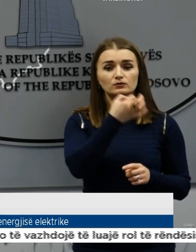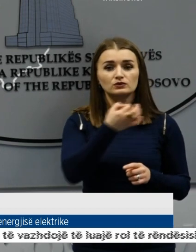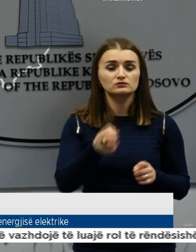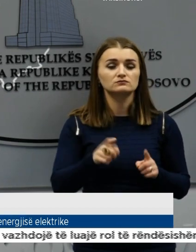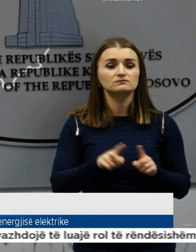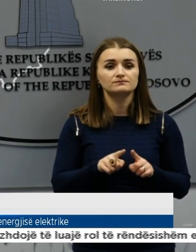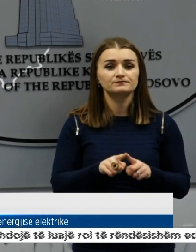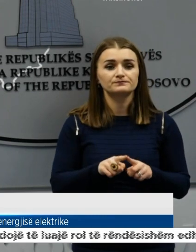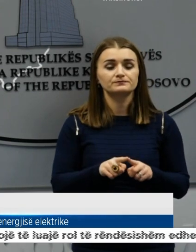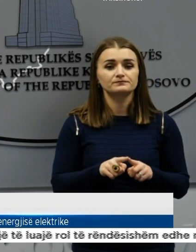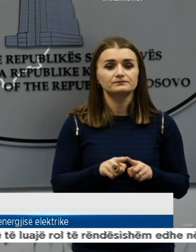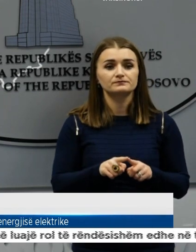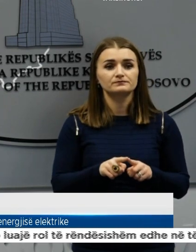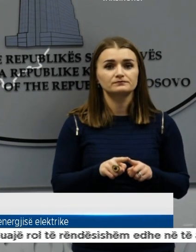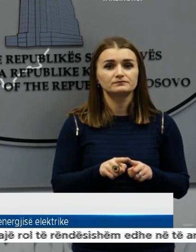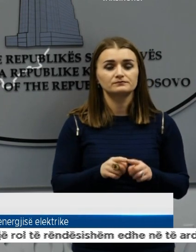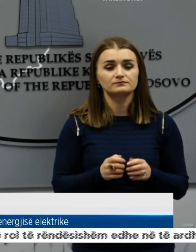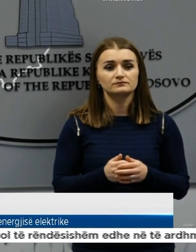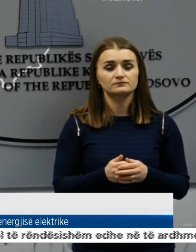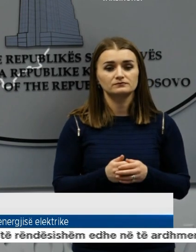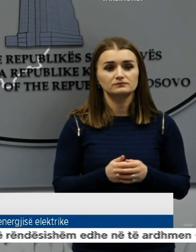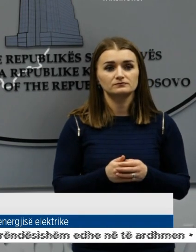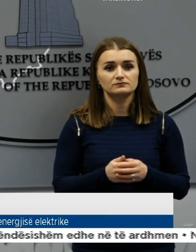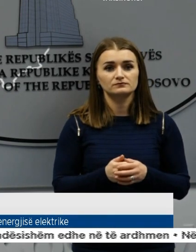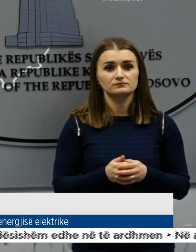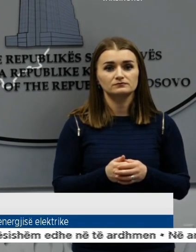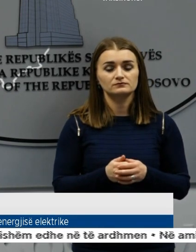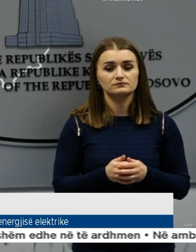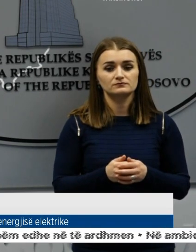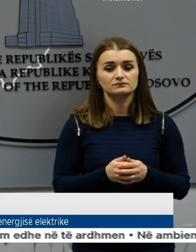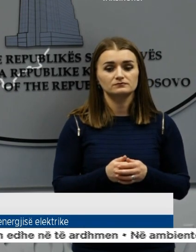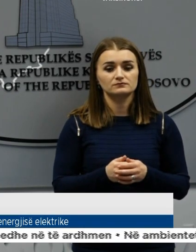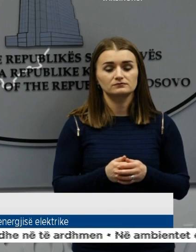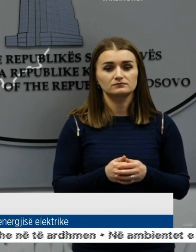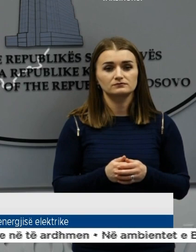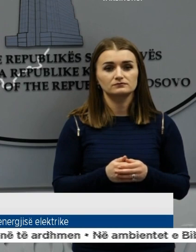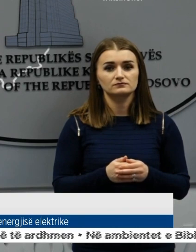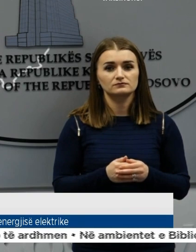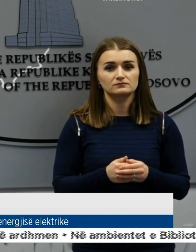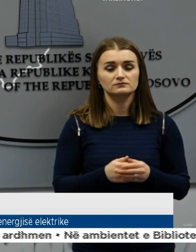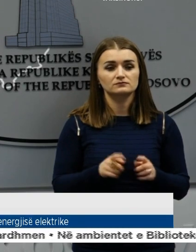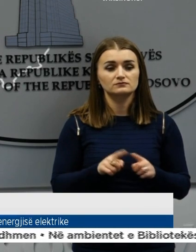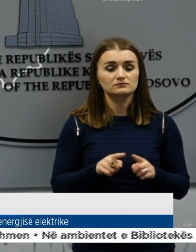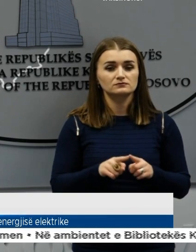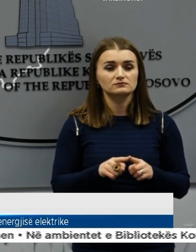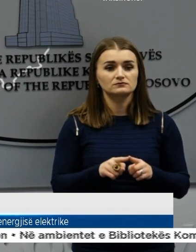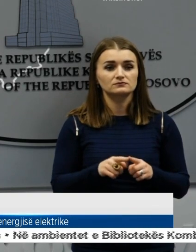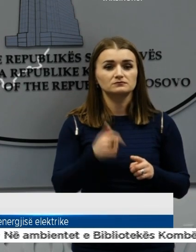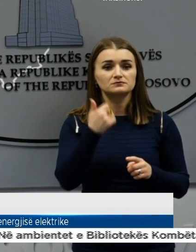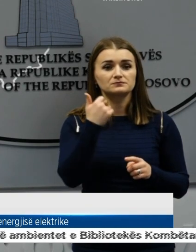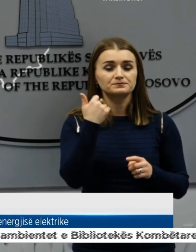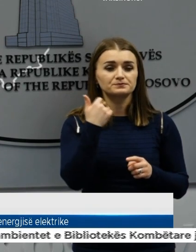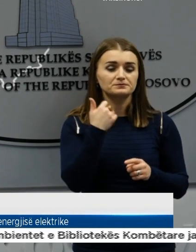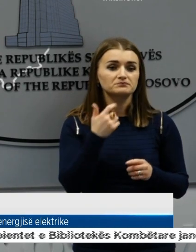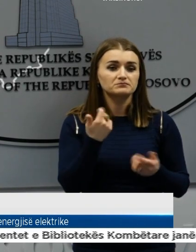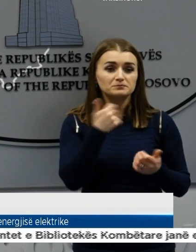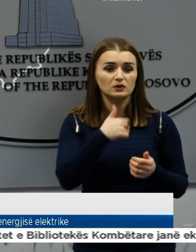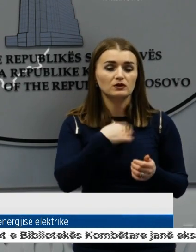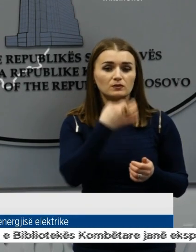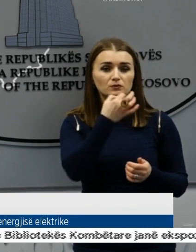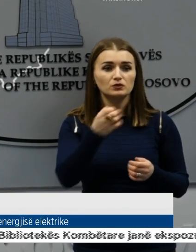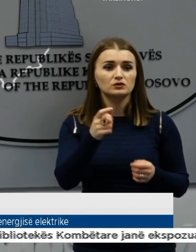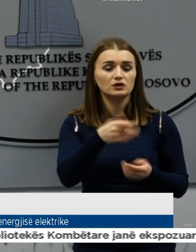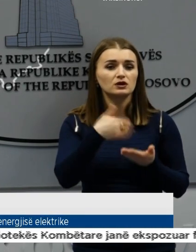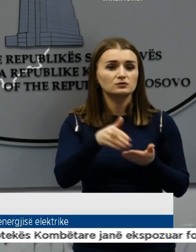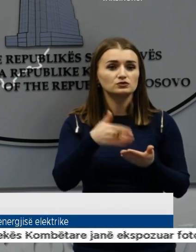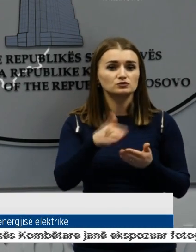ishte më shumë se sa a kemi dhe sa kemi mjete, sa është e arsyeshme të konsumojmë kaq shumë energji sa po